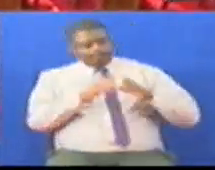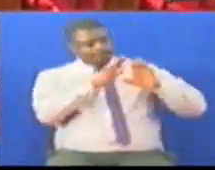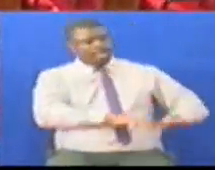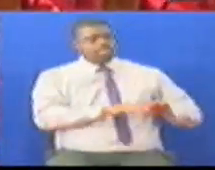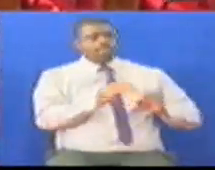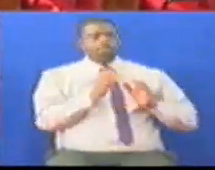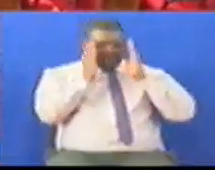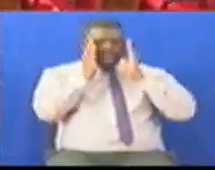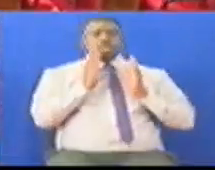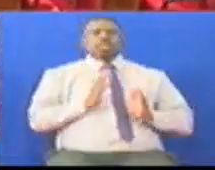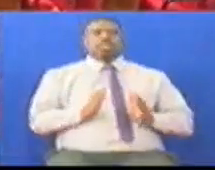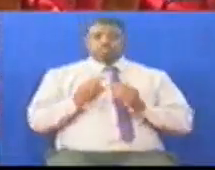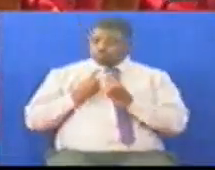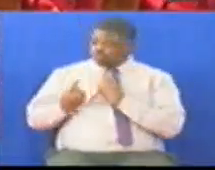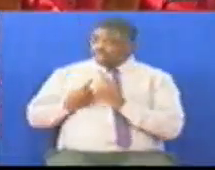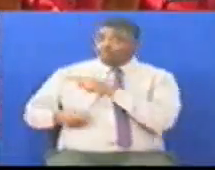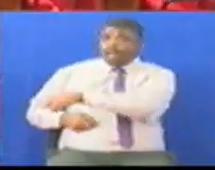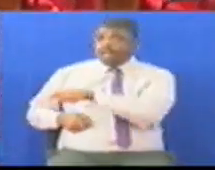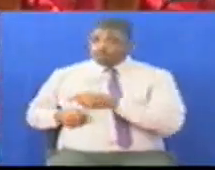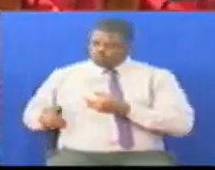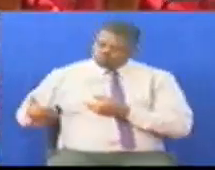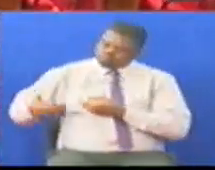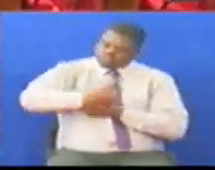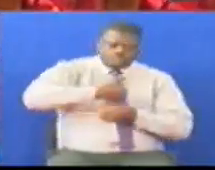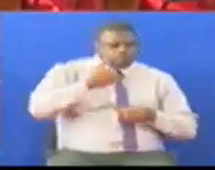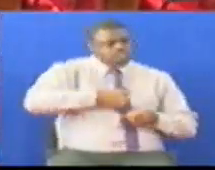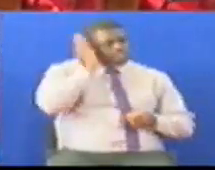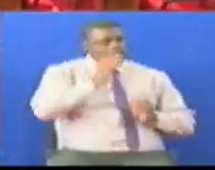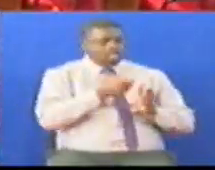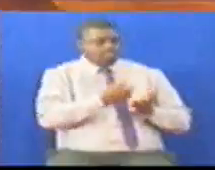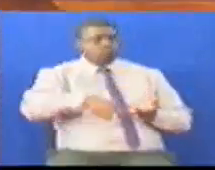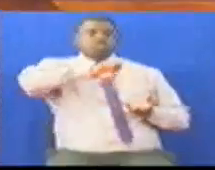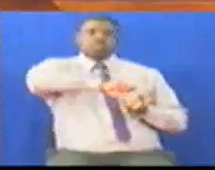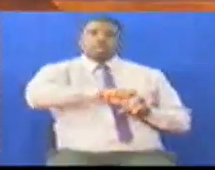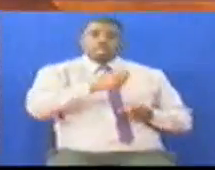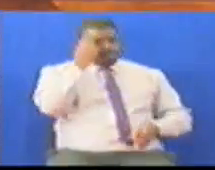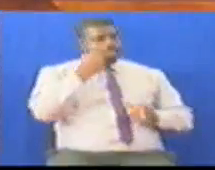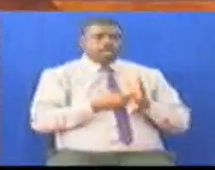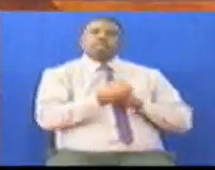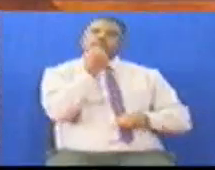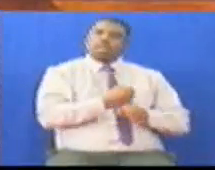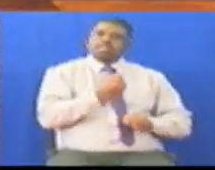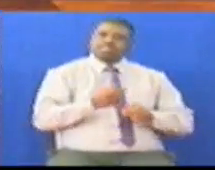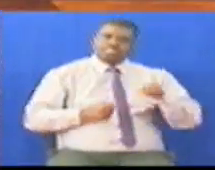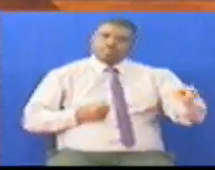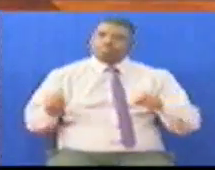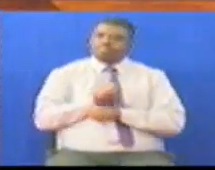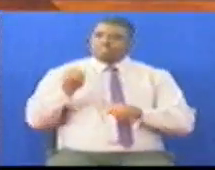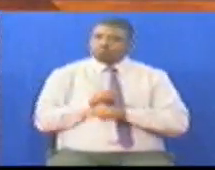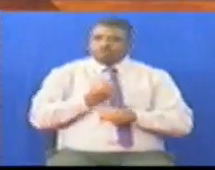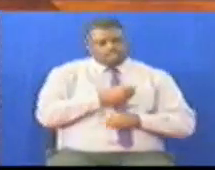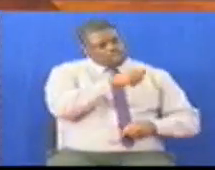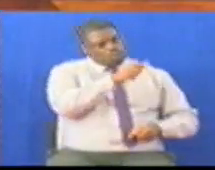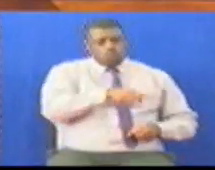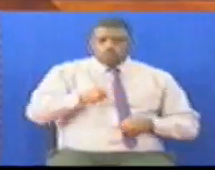makini. Tunaposema kwamba makusanyo ya serikali yameongezeka, maana yake kazi ile imefanywa na watumishi